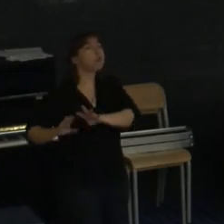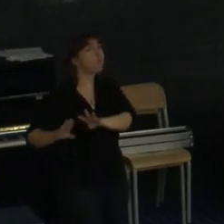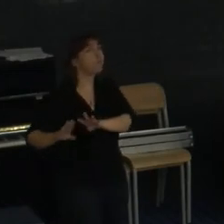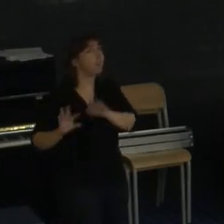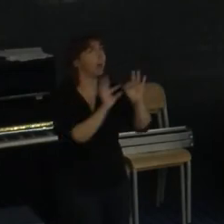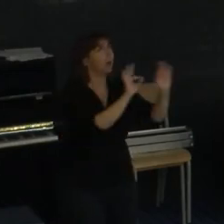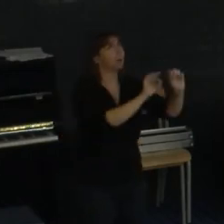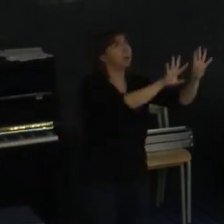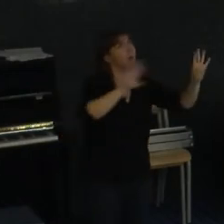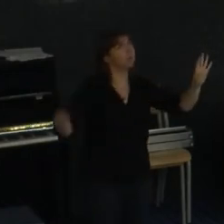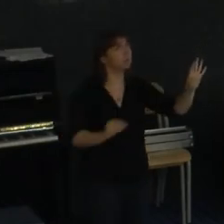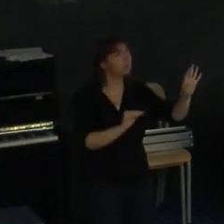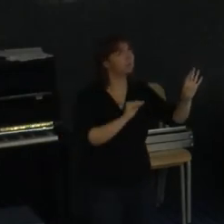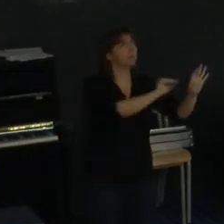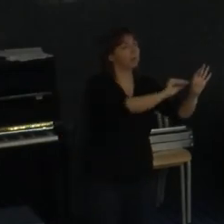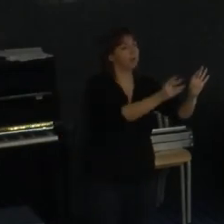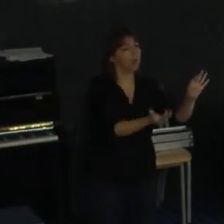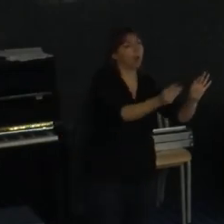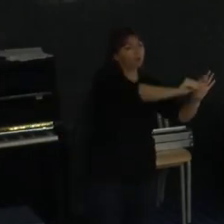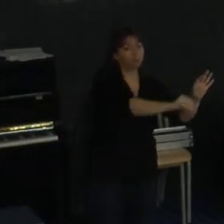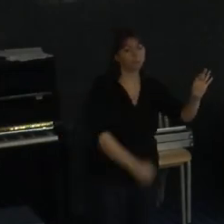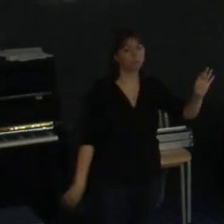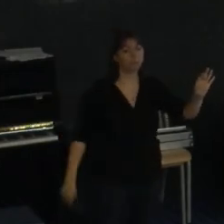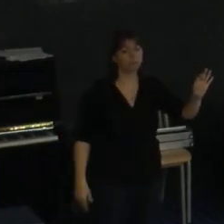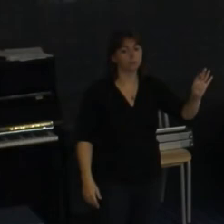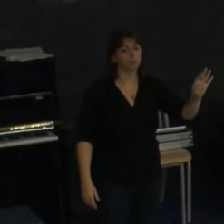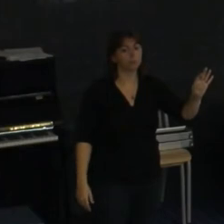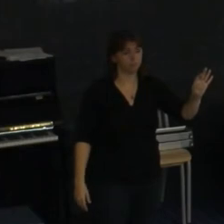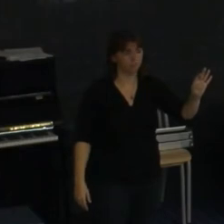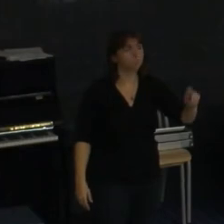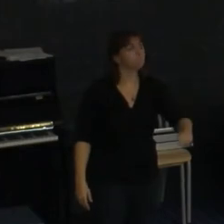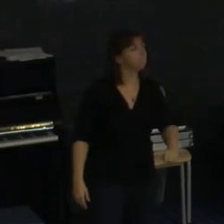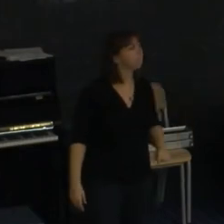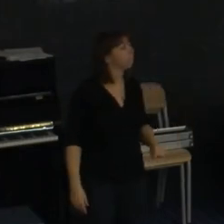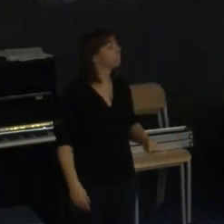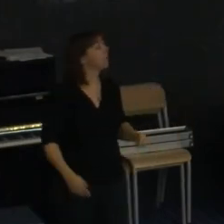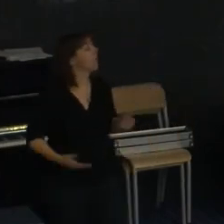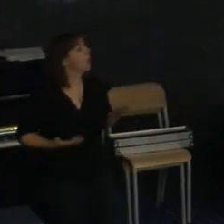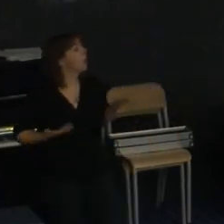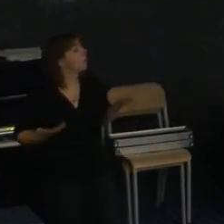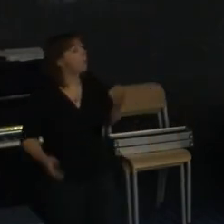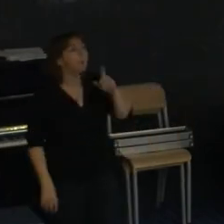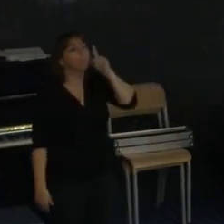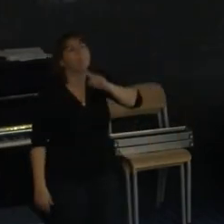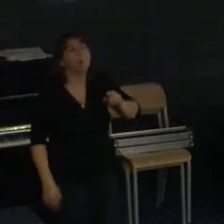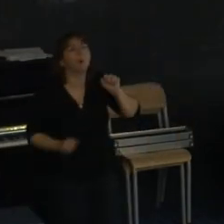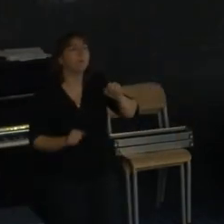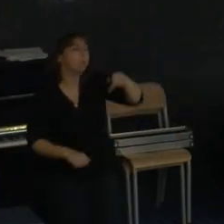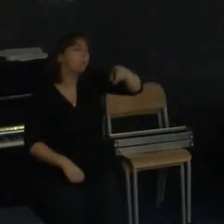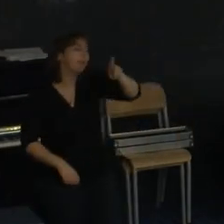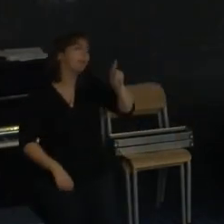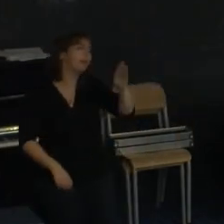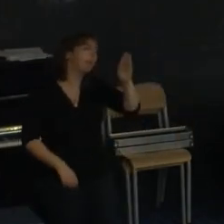ligne 9. Ok. Pour arriver à ça, j'aurais pu m'amuser simplement à faire pdb.setTrace dans